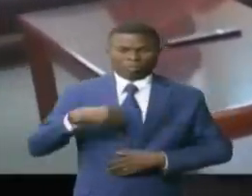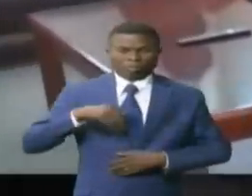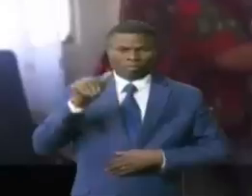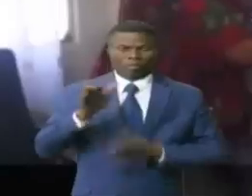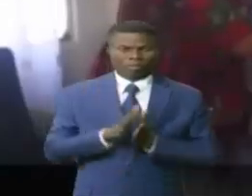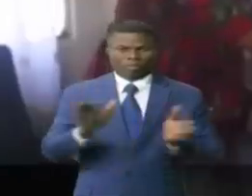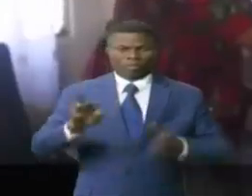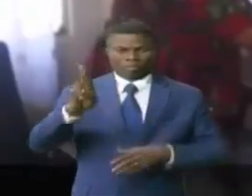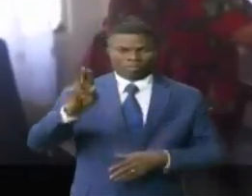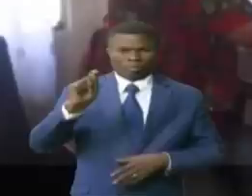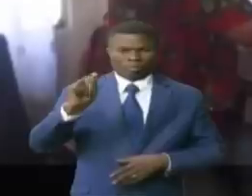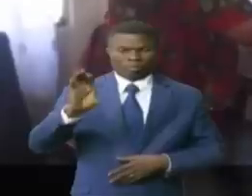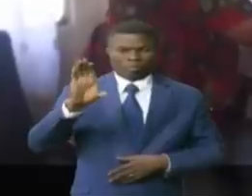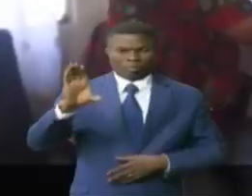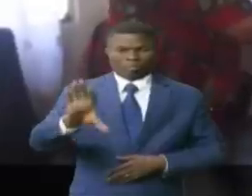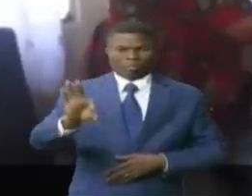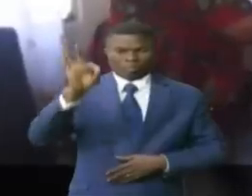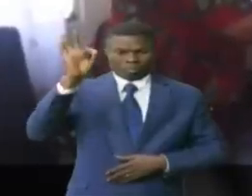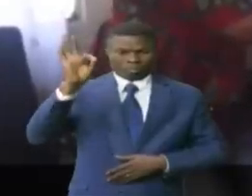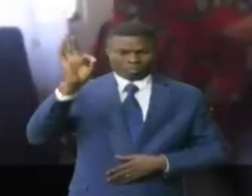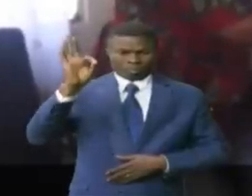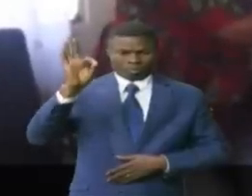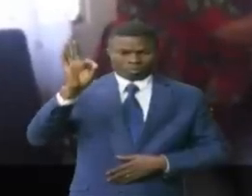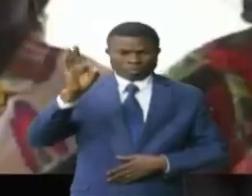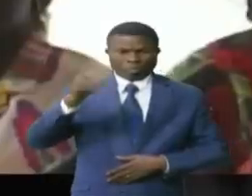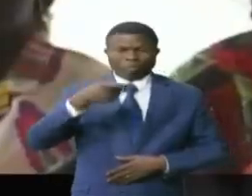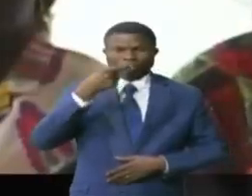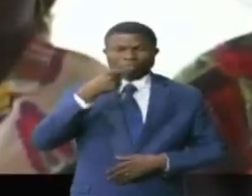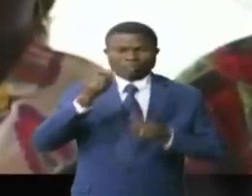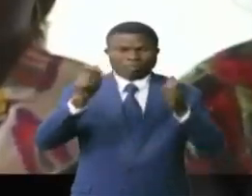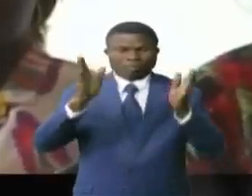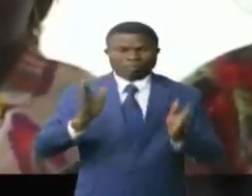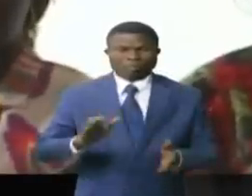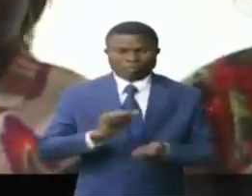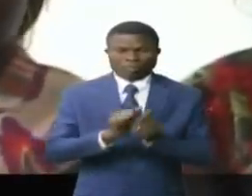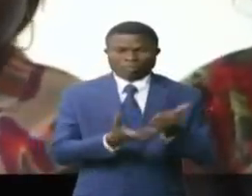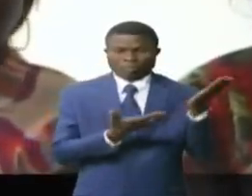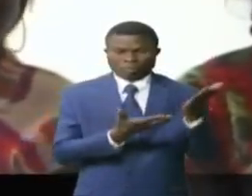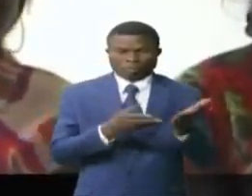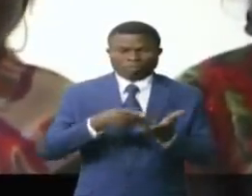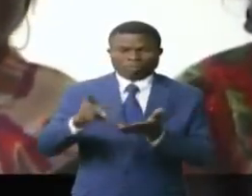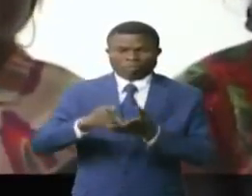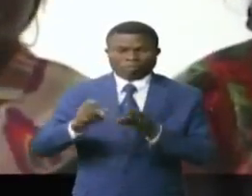de la RTNC a choisi de se confier à la presse. La question de la redevance